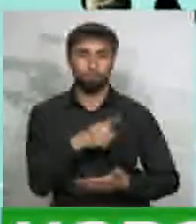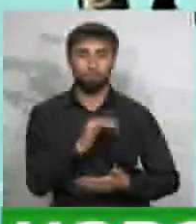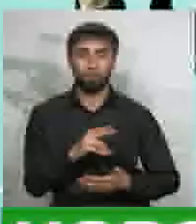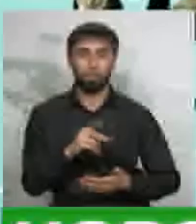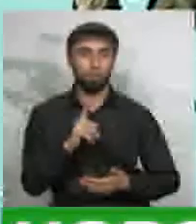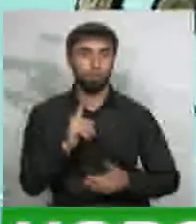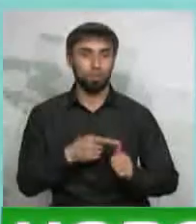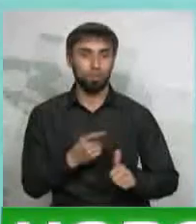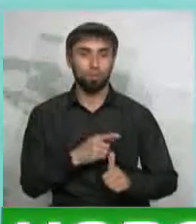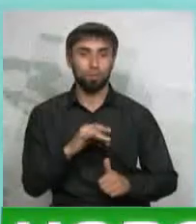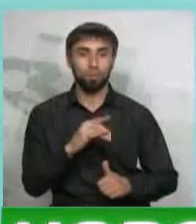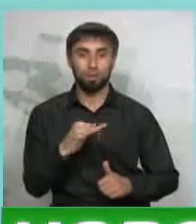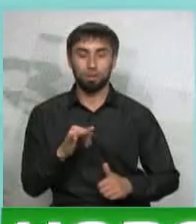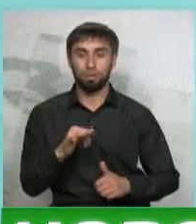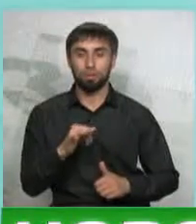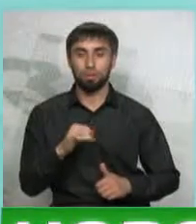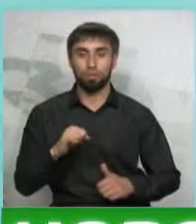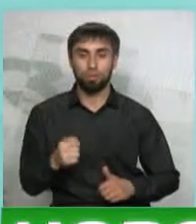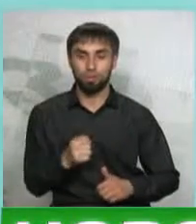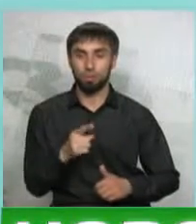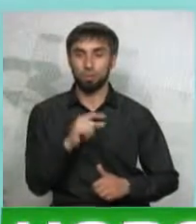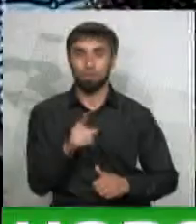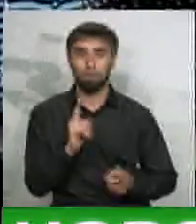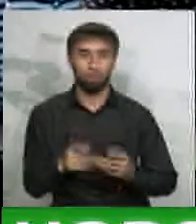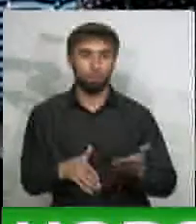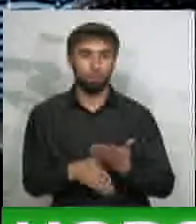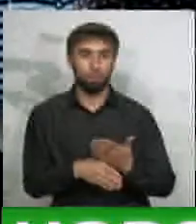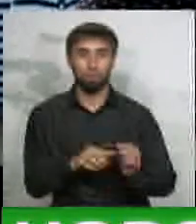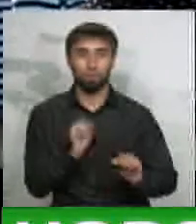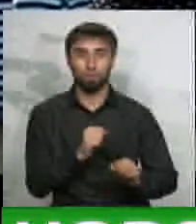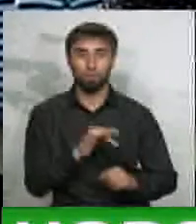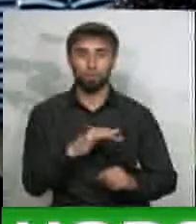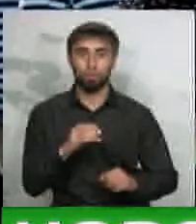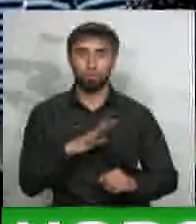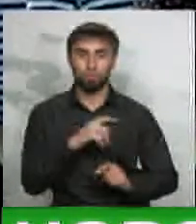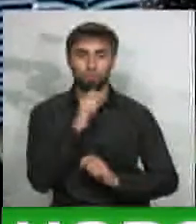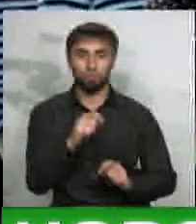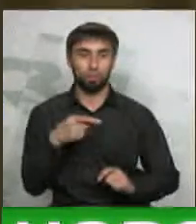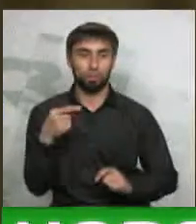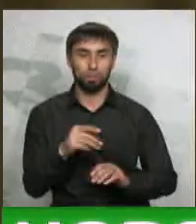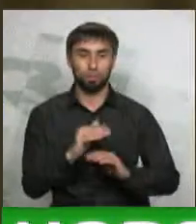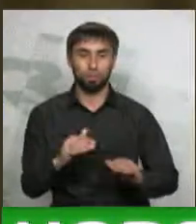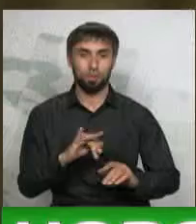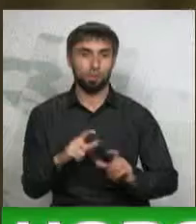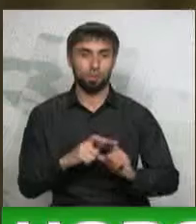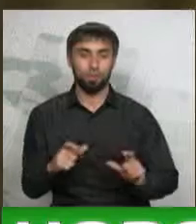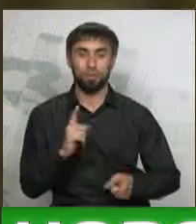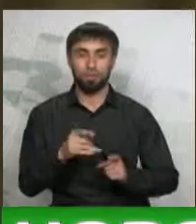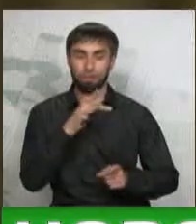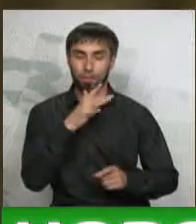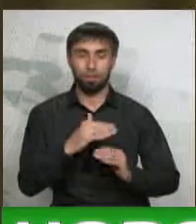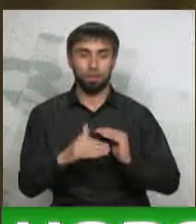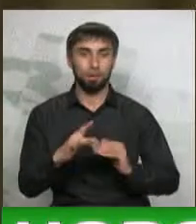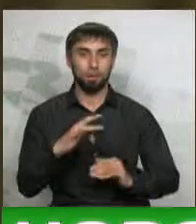друг пограничника», которым впоследствии за реальную помощь защитникам рубежей были награждены тысячи школьников. В настоящее время на